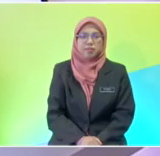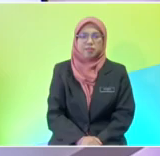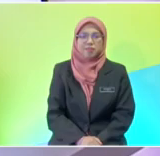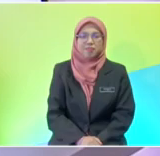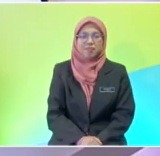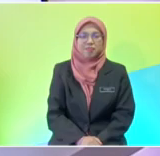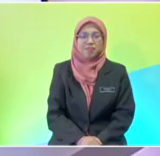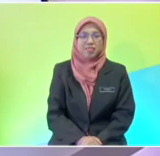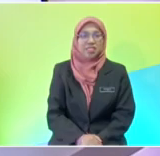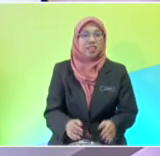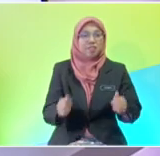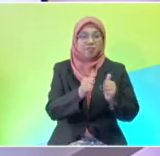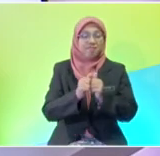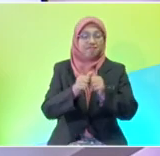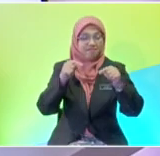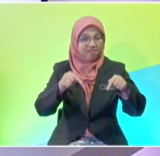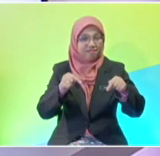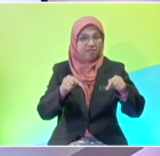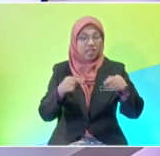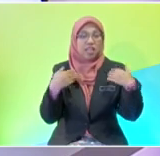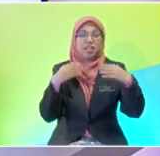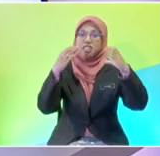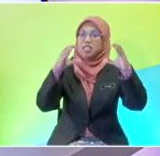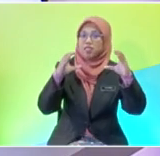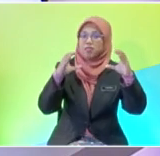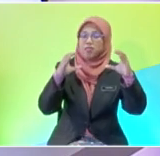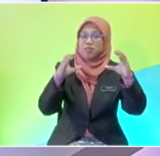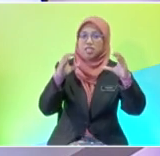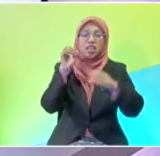kita pada hari ini guru kesayangan kita yaitu